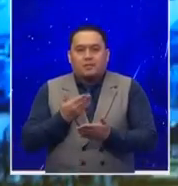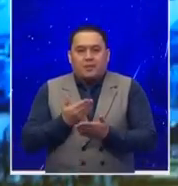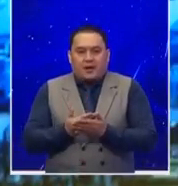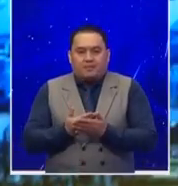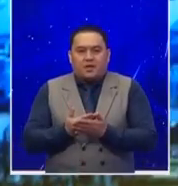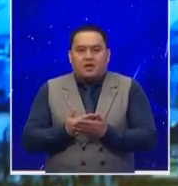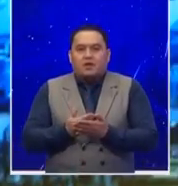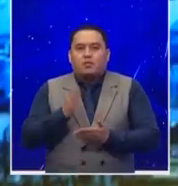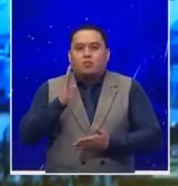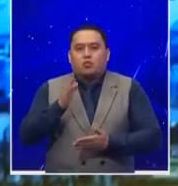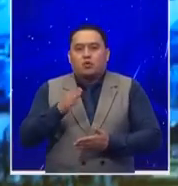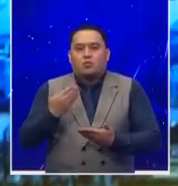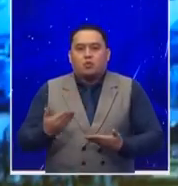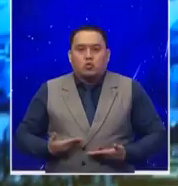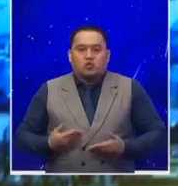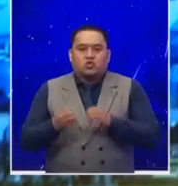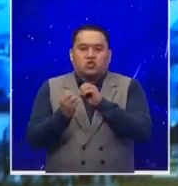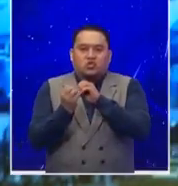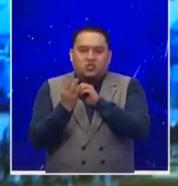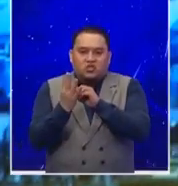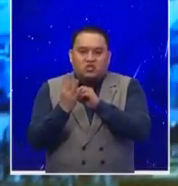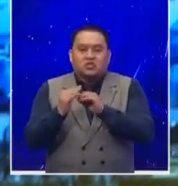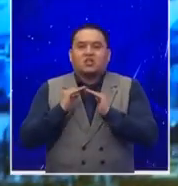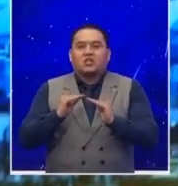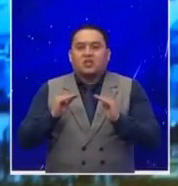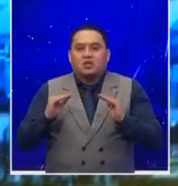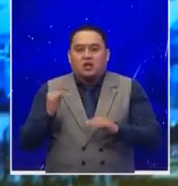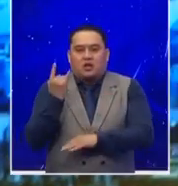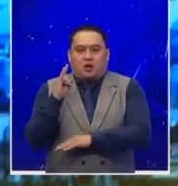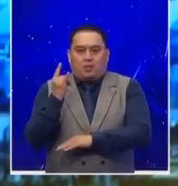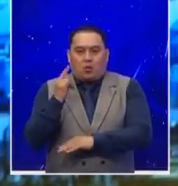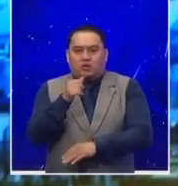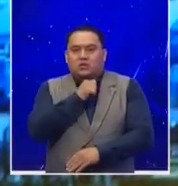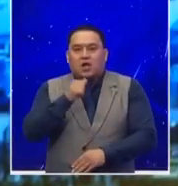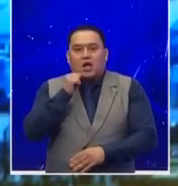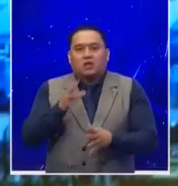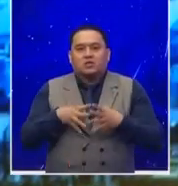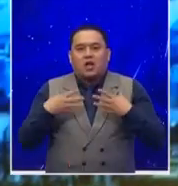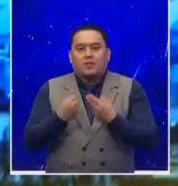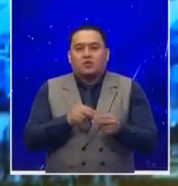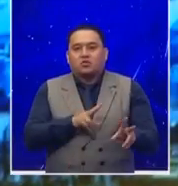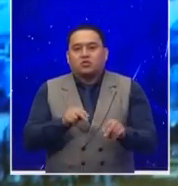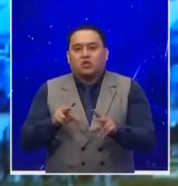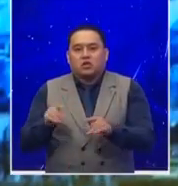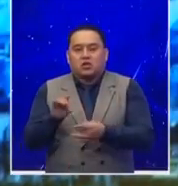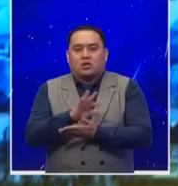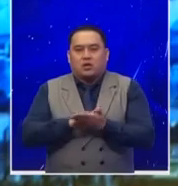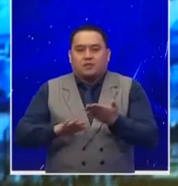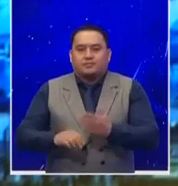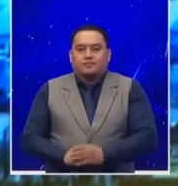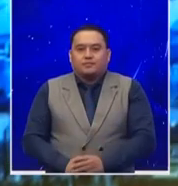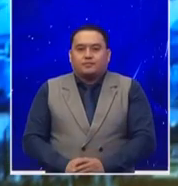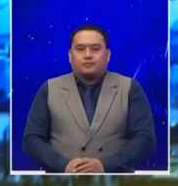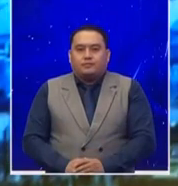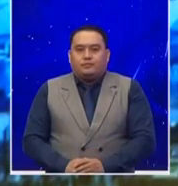образцовой. А в скором времени в ней ожидается рождение 14-го по счету ребенка. О секретах семейного счастья многодетной пары узнаем из